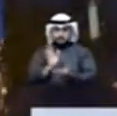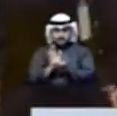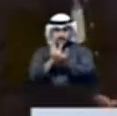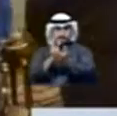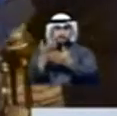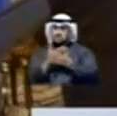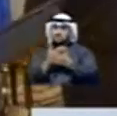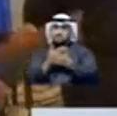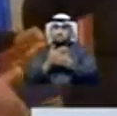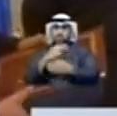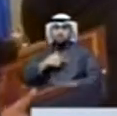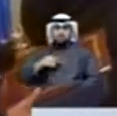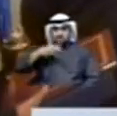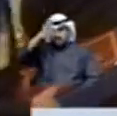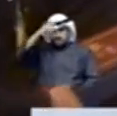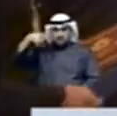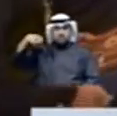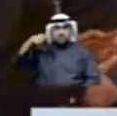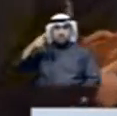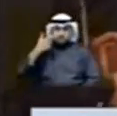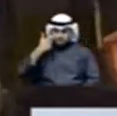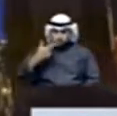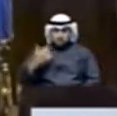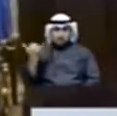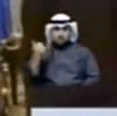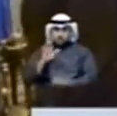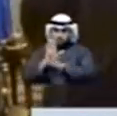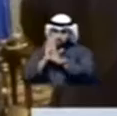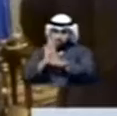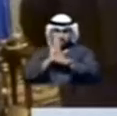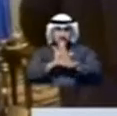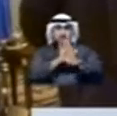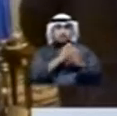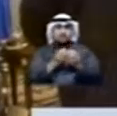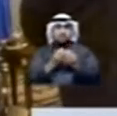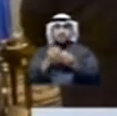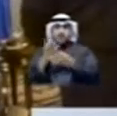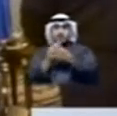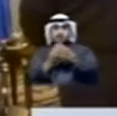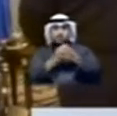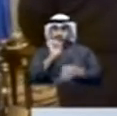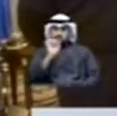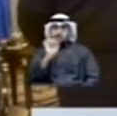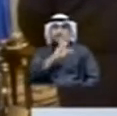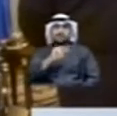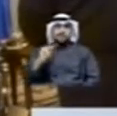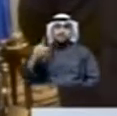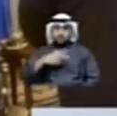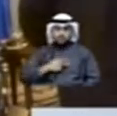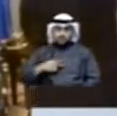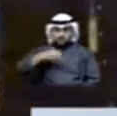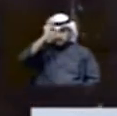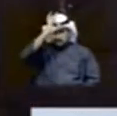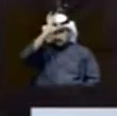معاليه على اهتمامه ودعمه المتواصل لأبنائه من منتسبي الوزارة. وفي كلمة لمعاليه عقب